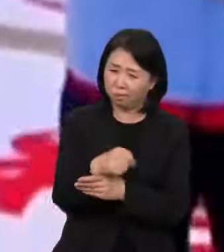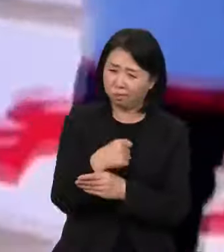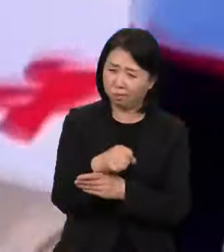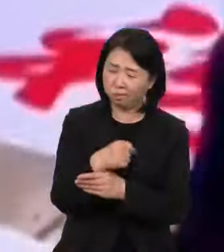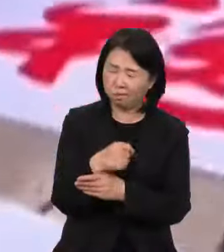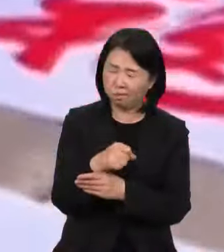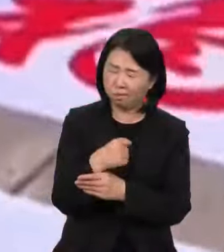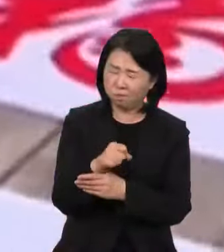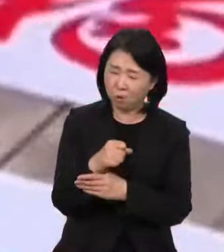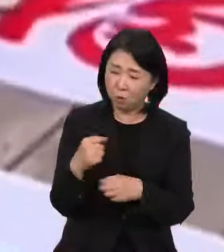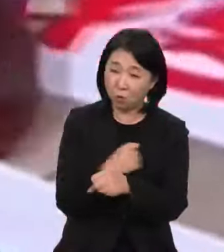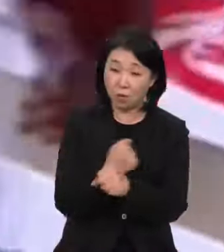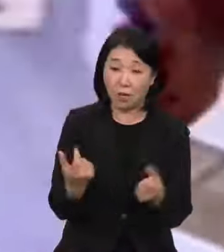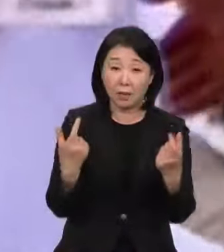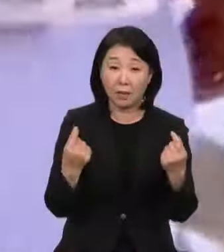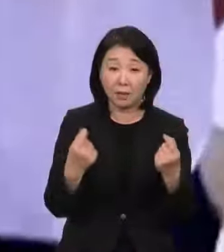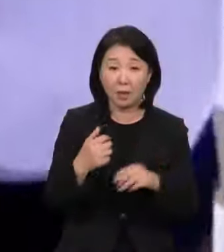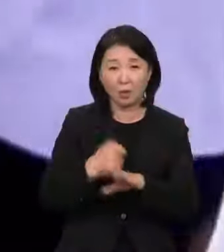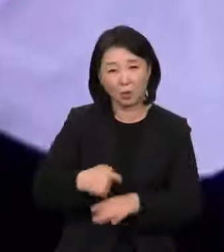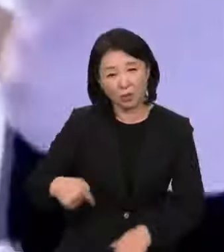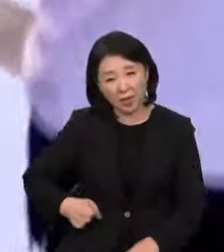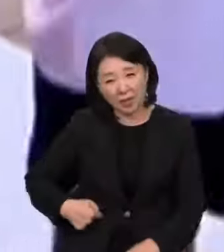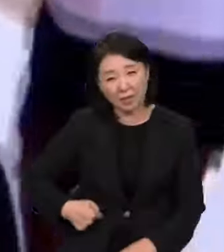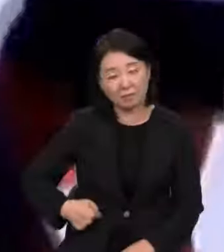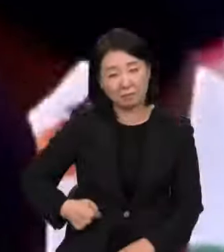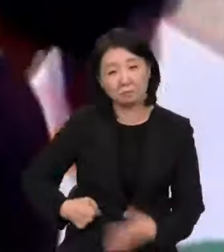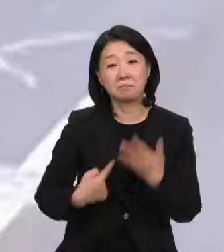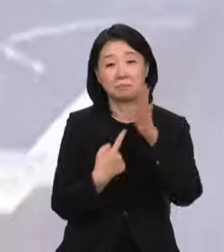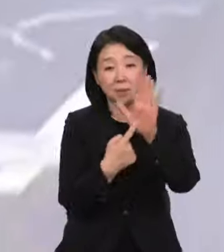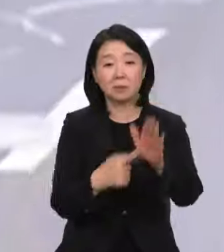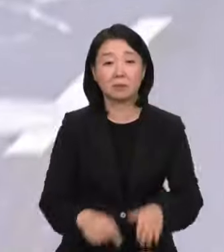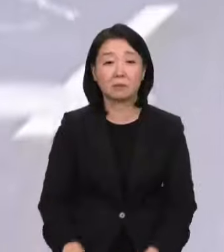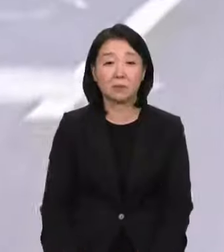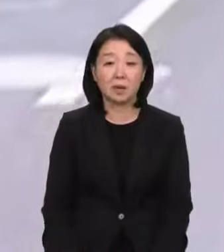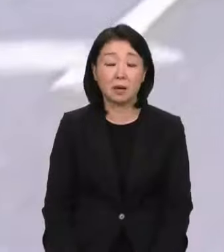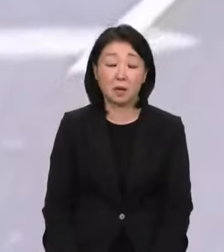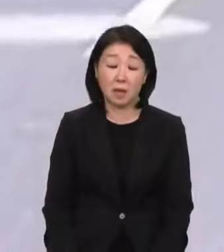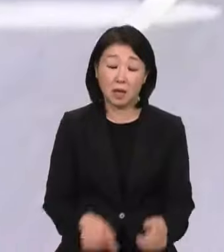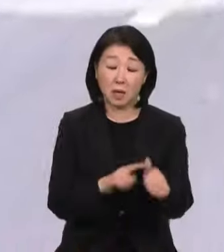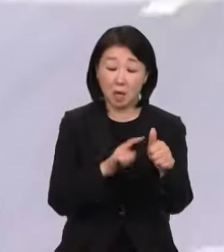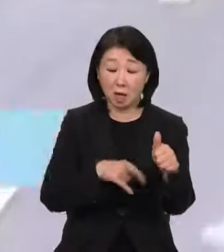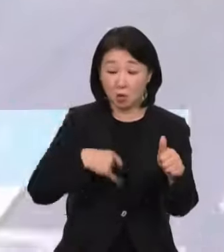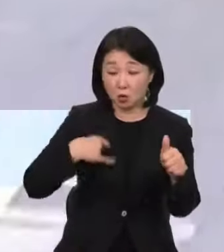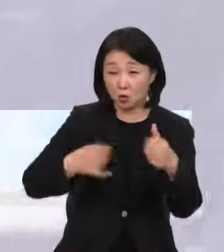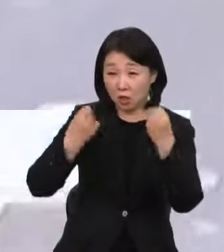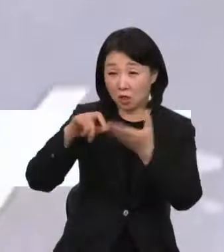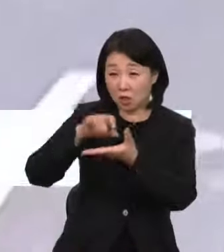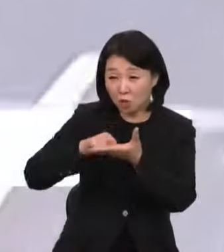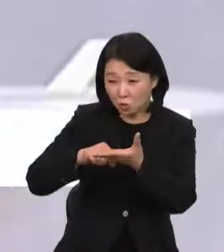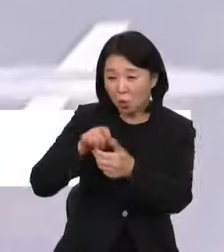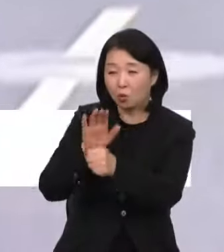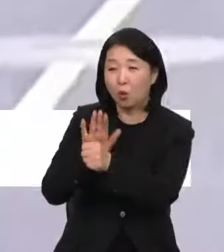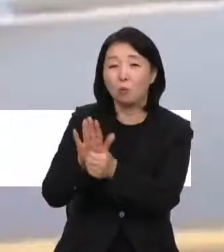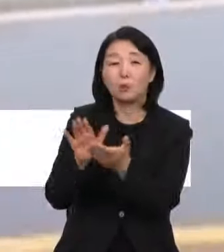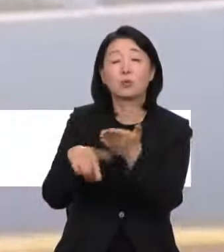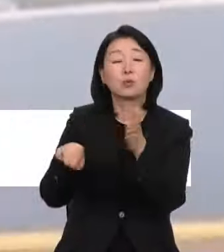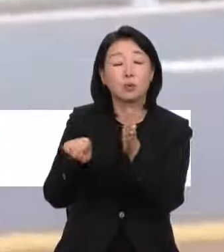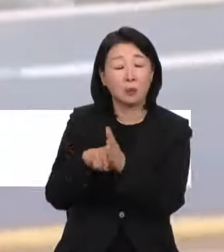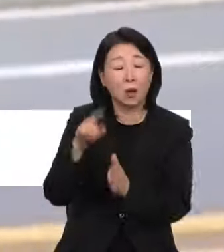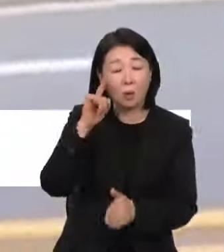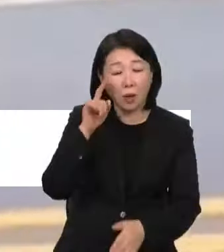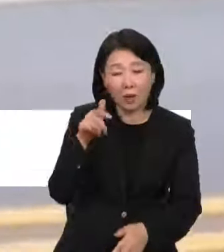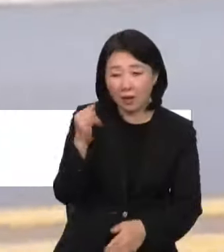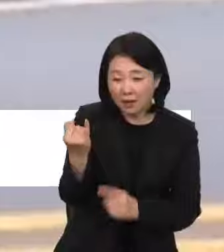논란이 불거졌고 결국 양심 선언이 나왔습니다. 응랑가트는 중국의 신기록을 세우는 데 도움을 주기 위해